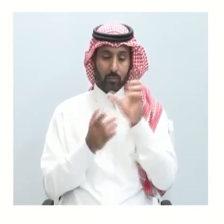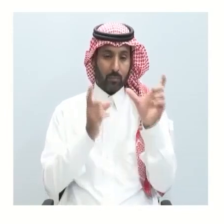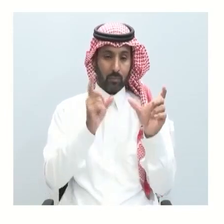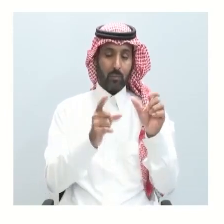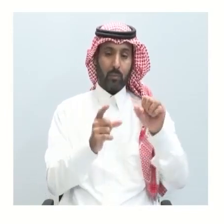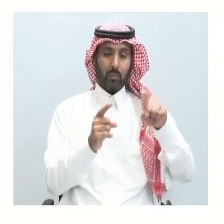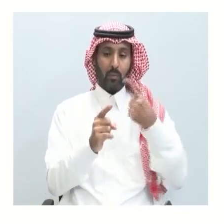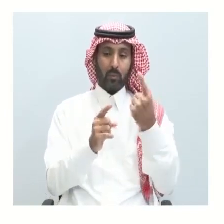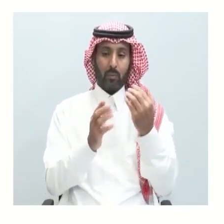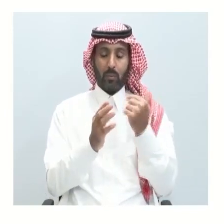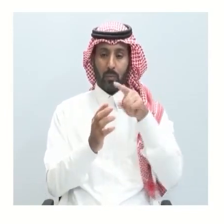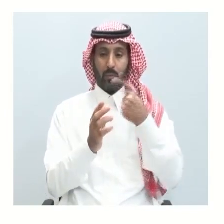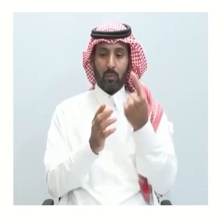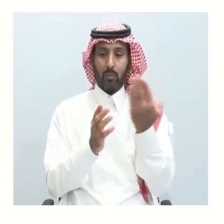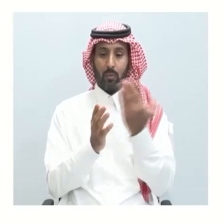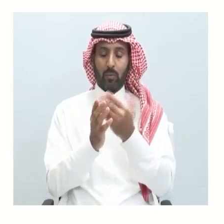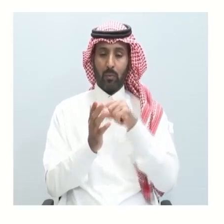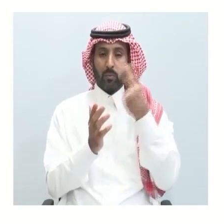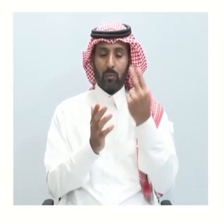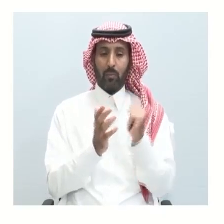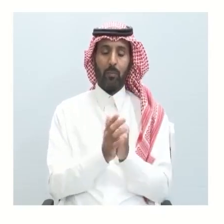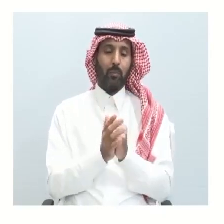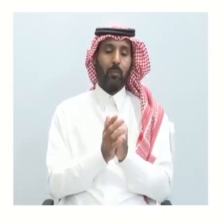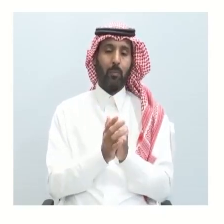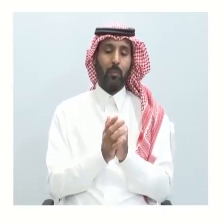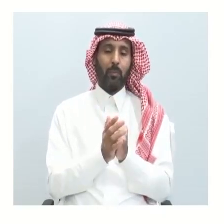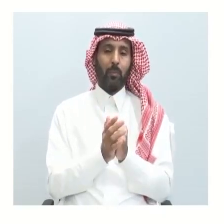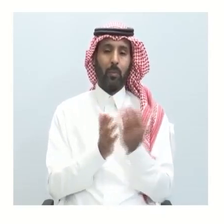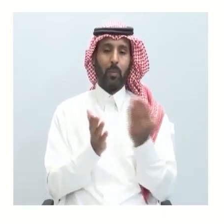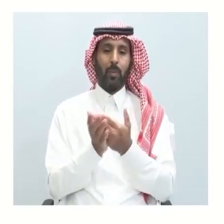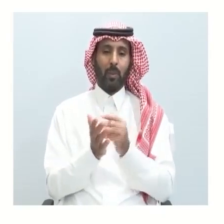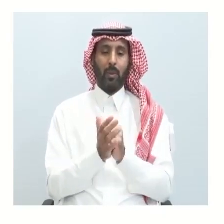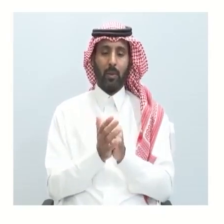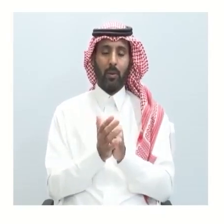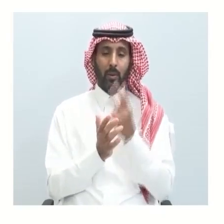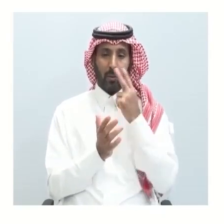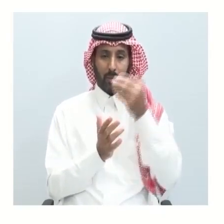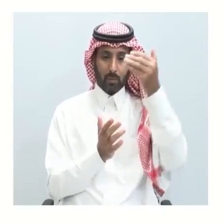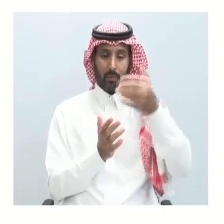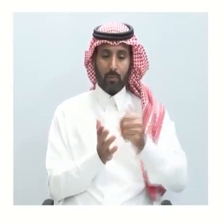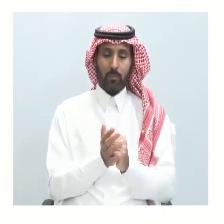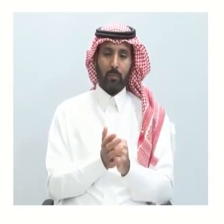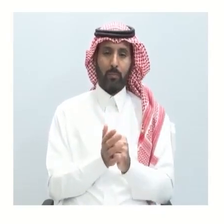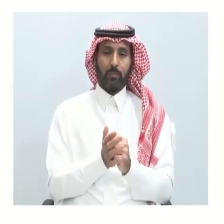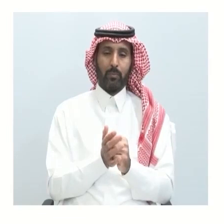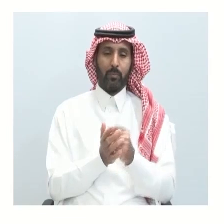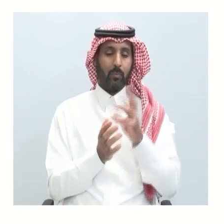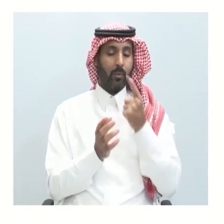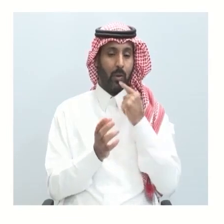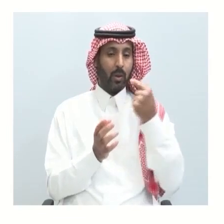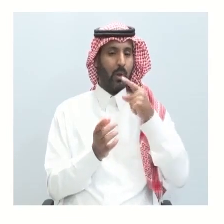هنا واحد، هنا واحد، هنا اثنان. إذا ركز الآن، ما معنى